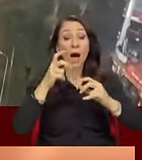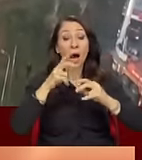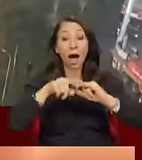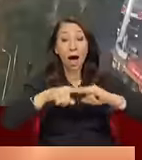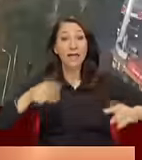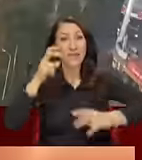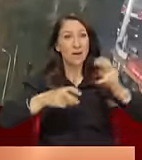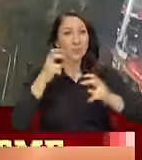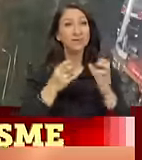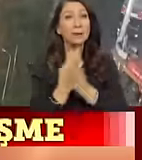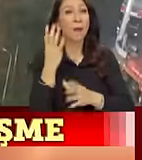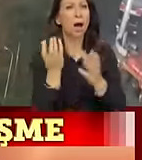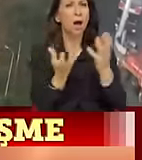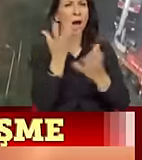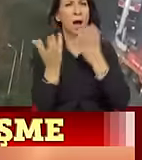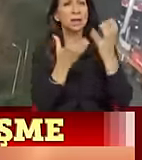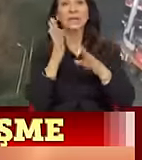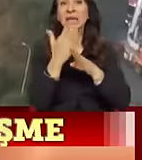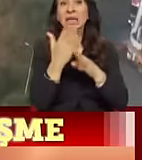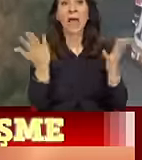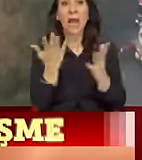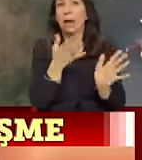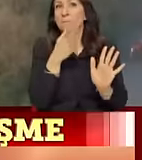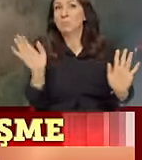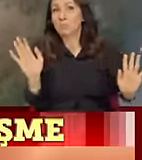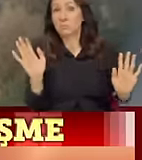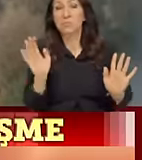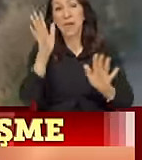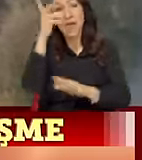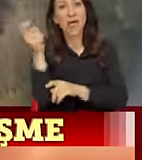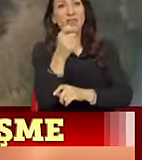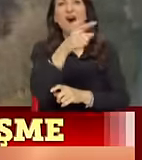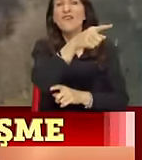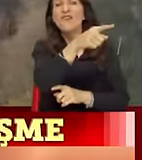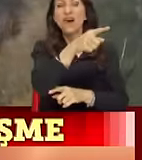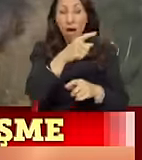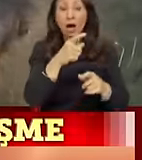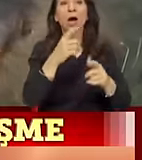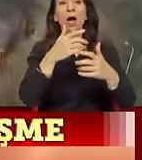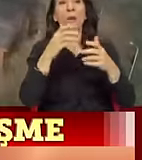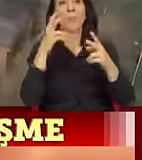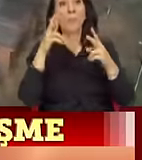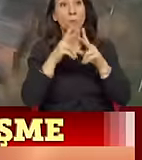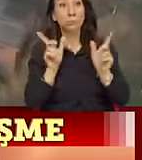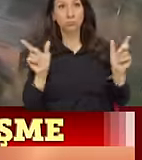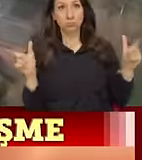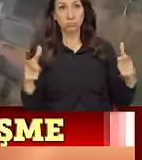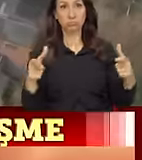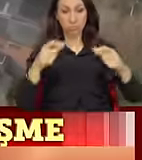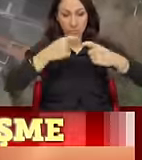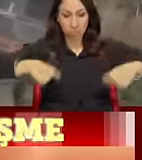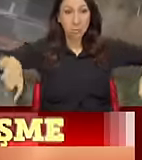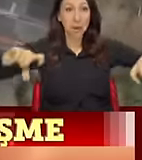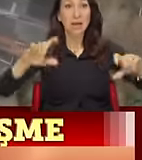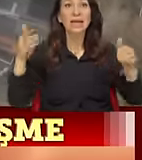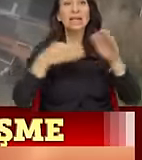fabrikasında sabah saatlerinde çıkan bir yangın. Nedenini hala bilmiyoruz. İtfaiye ekipleri orada, güvenlik ekipleri bir güvenlik koridoru, güvenlik şeridi